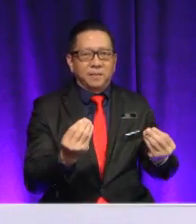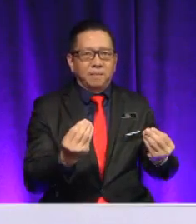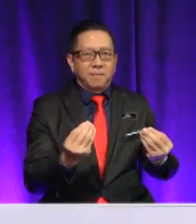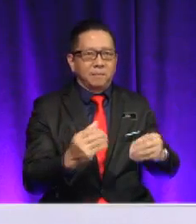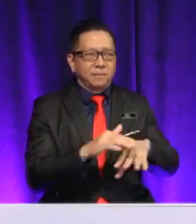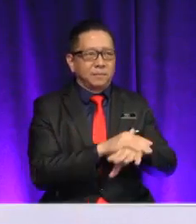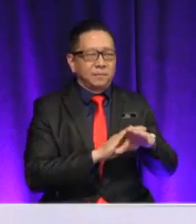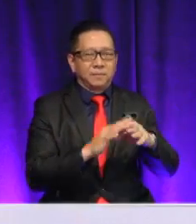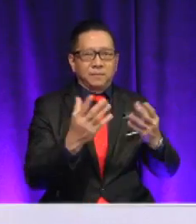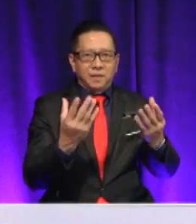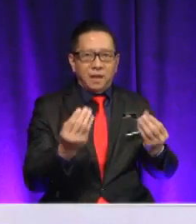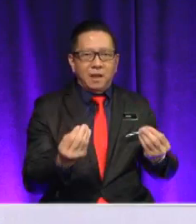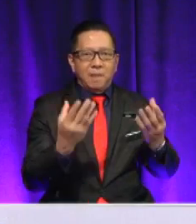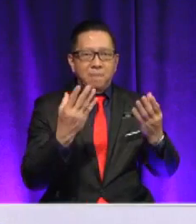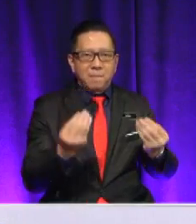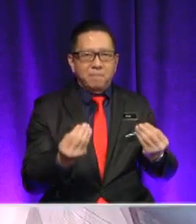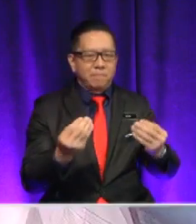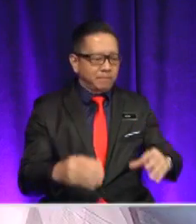coba ini